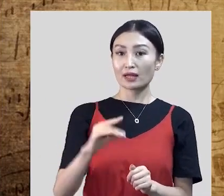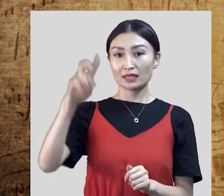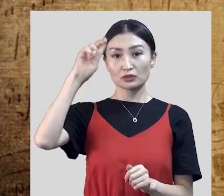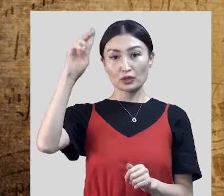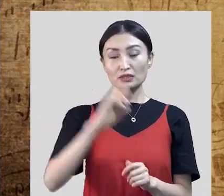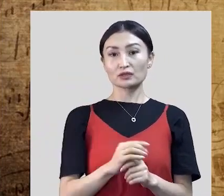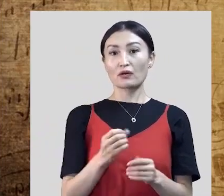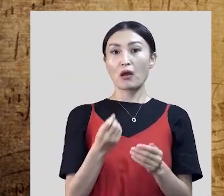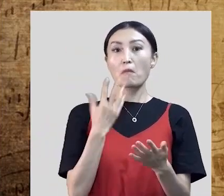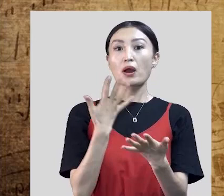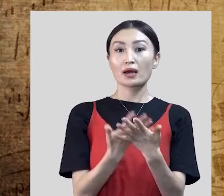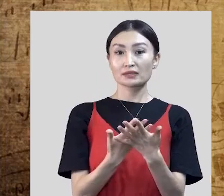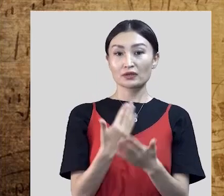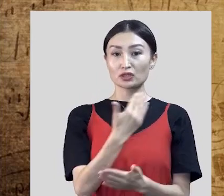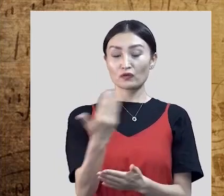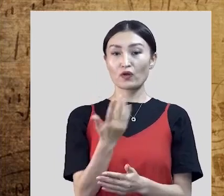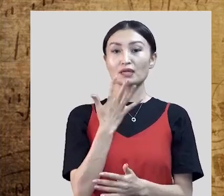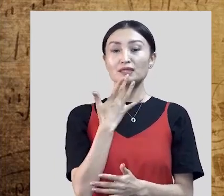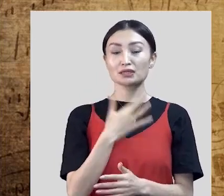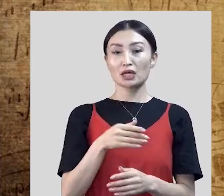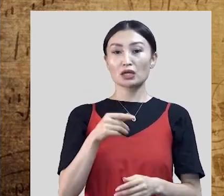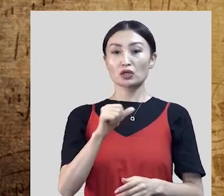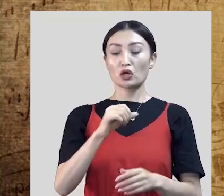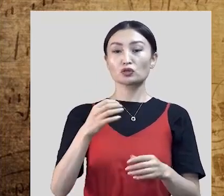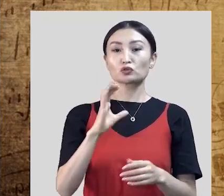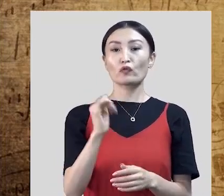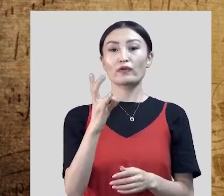государства, олицетворяющие его национальный суверенитет,